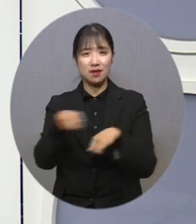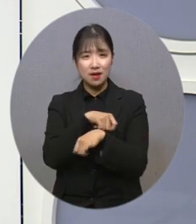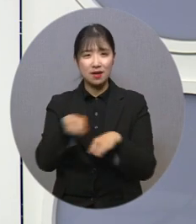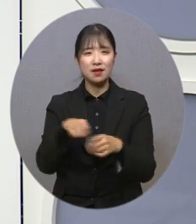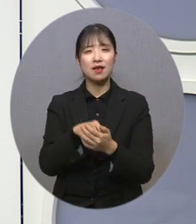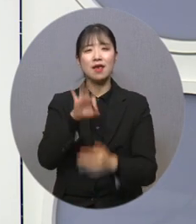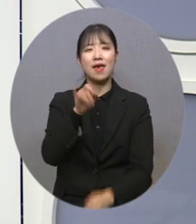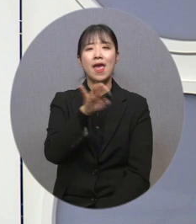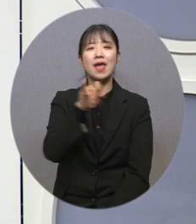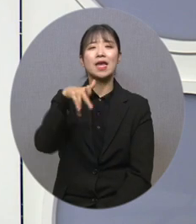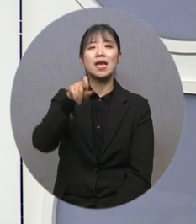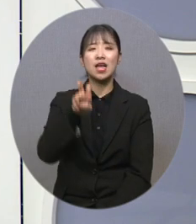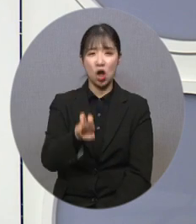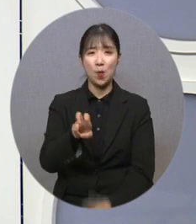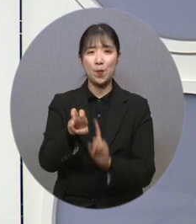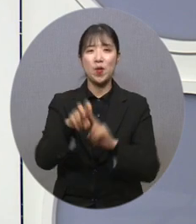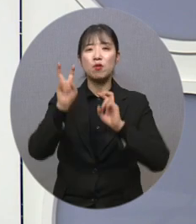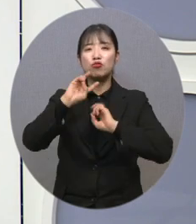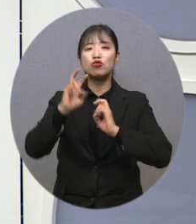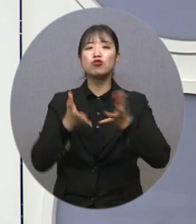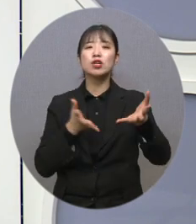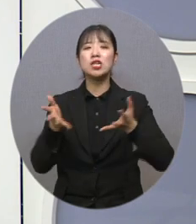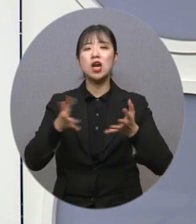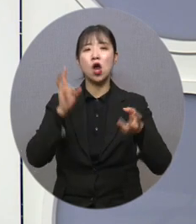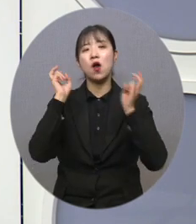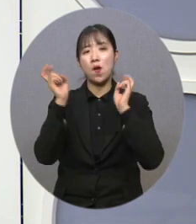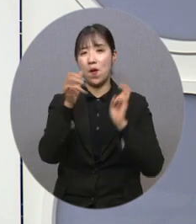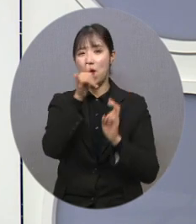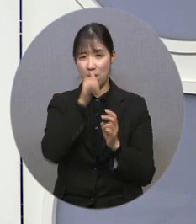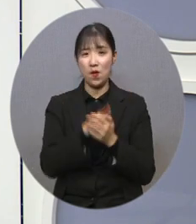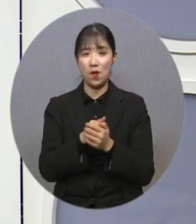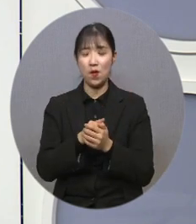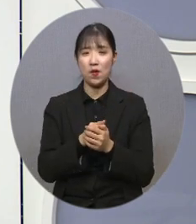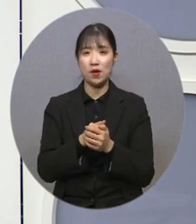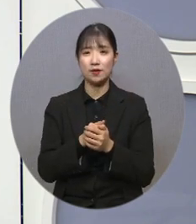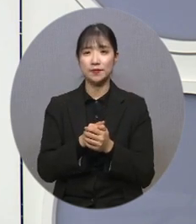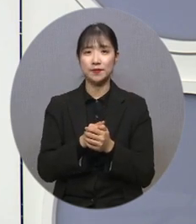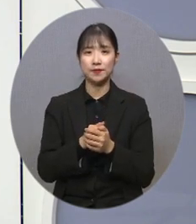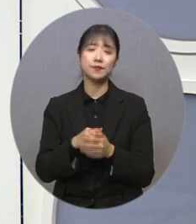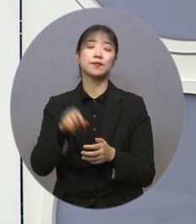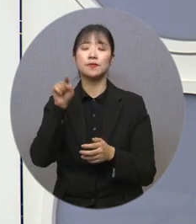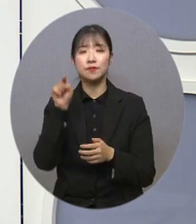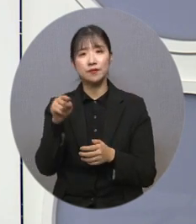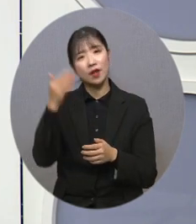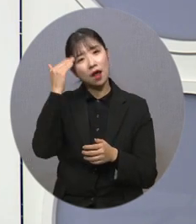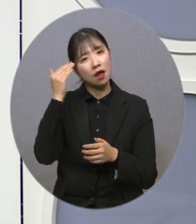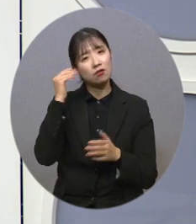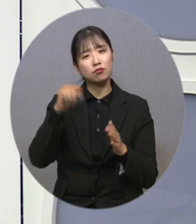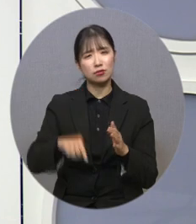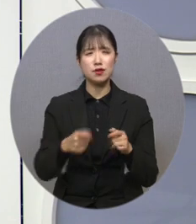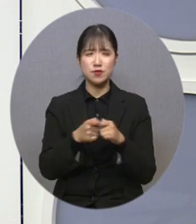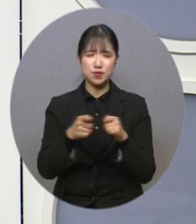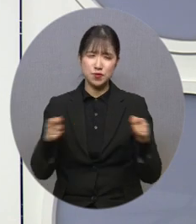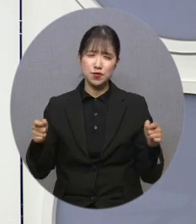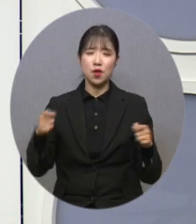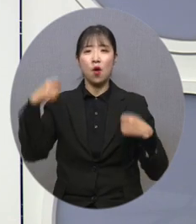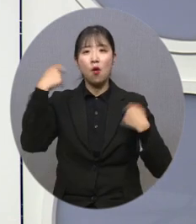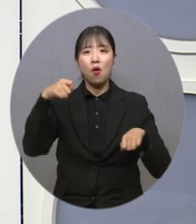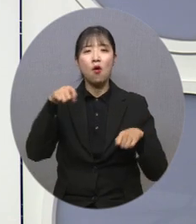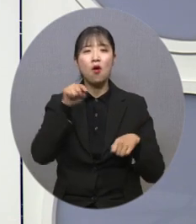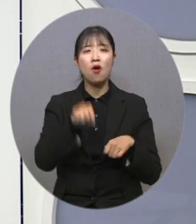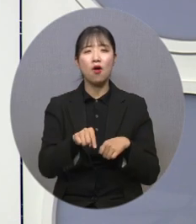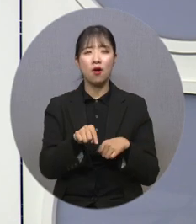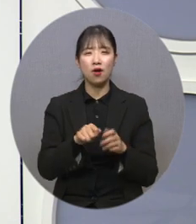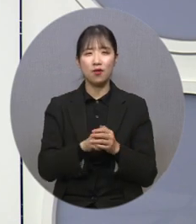그 에이컴이라는 뮤지컬 컴퍼니가 있습니다. 그 우리나라에서 최장기 공연을 하고 있는